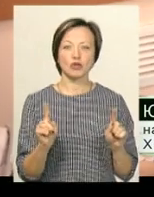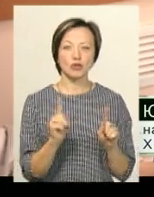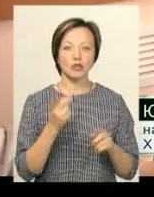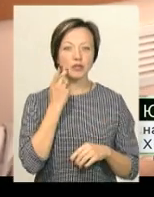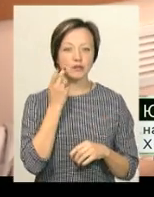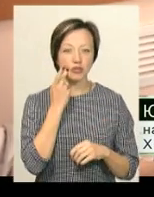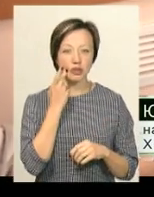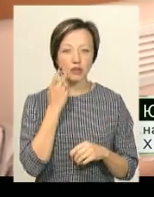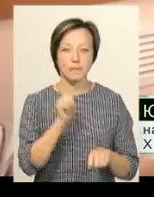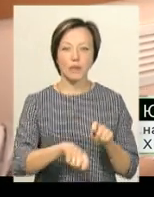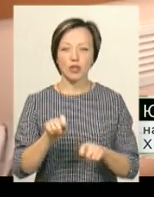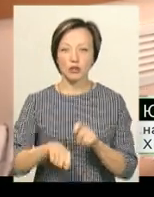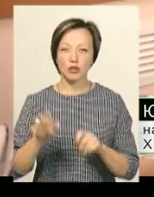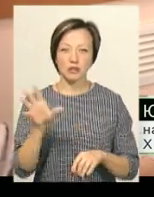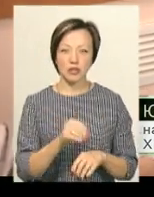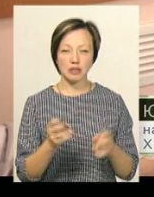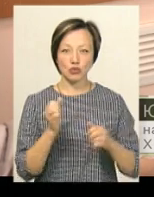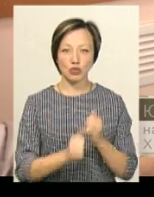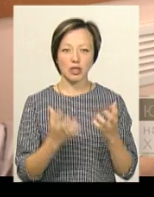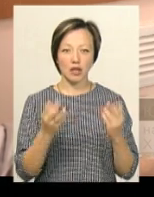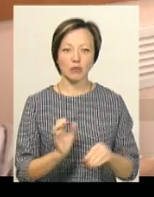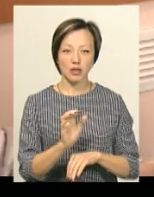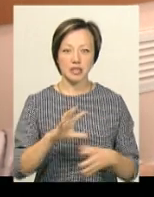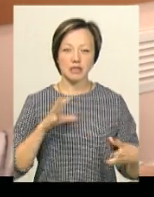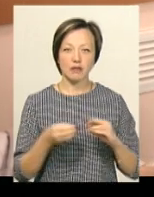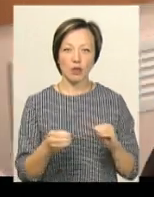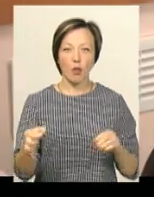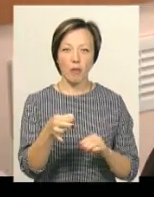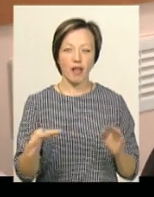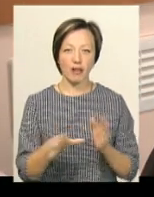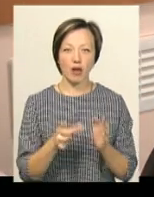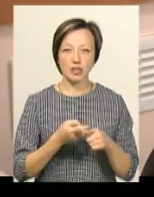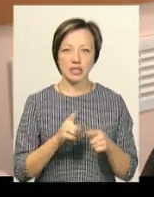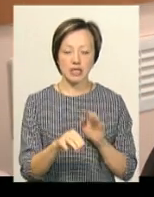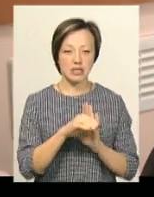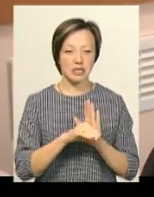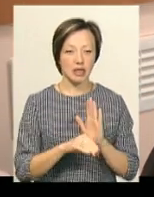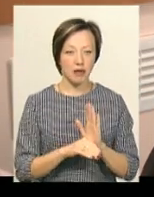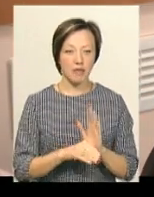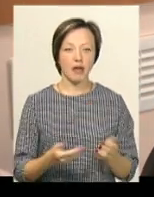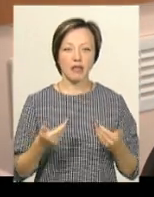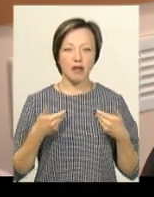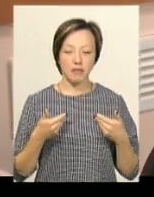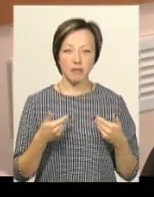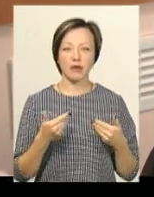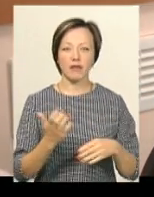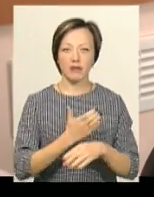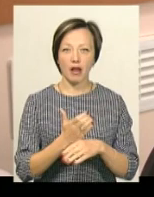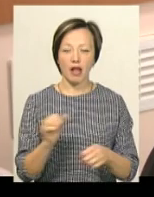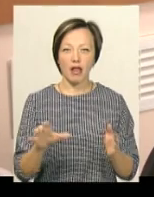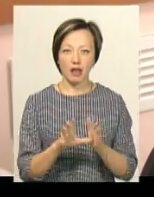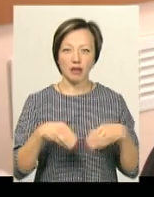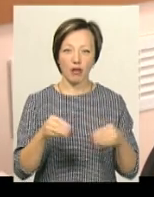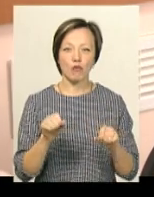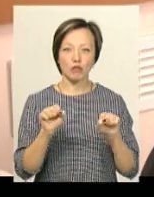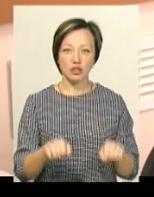Зазвичай моніторимо цю всю, треба щоденно подавати звіти в Обленерго. Ця система нам, окрім генерації, дала ще можливість вести